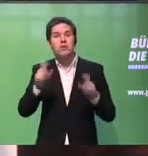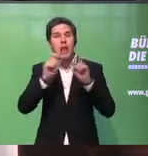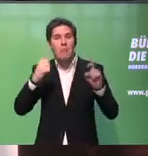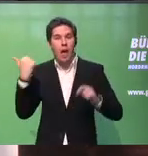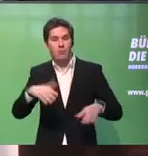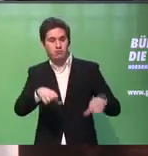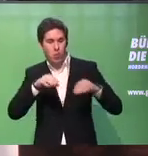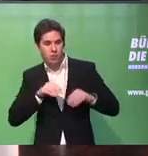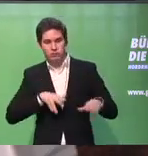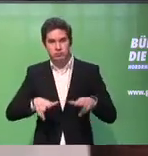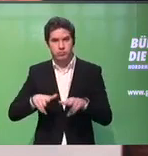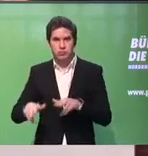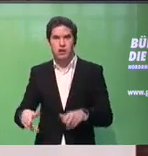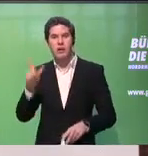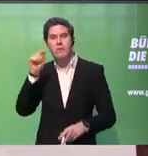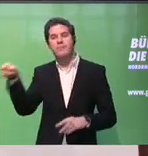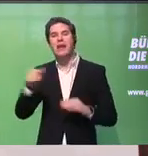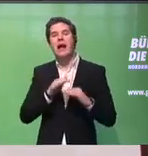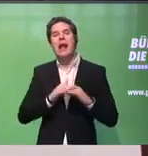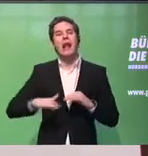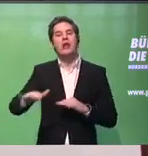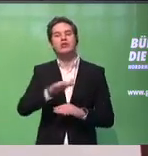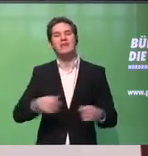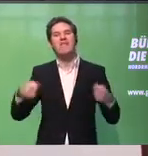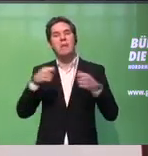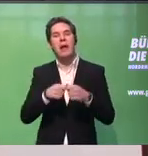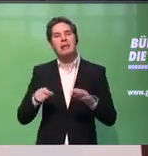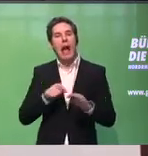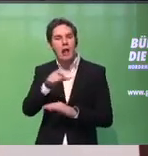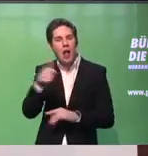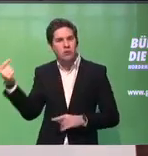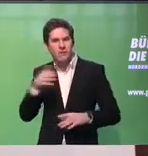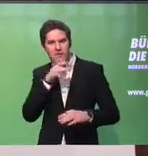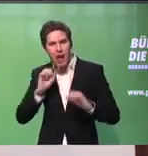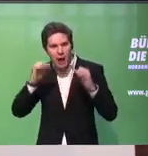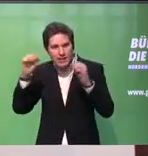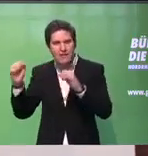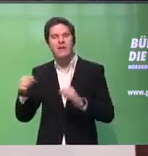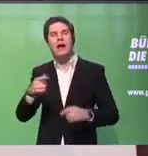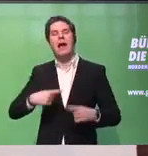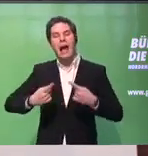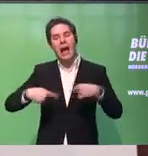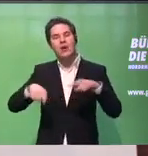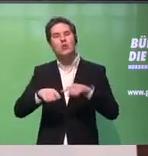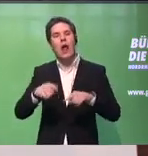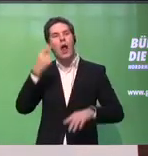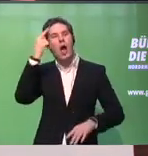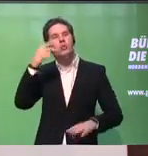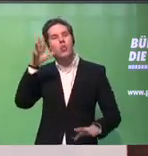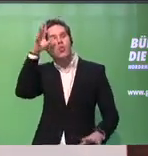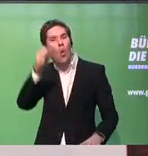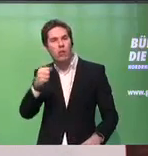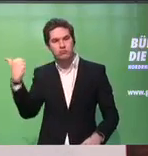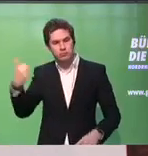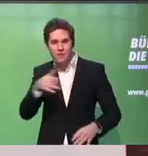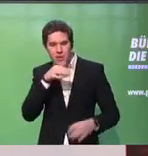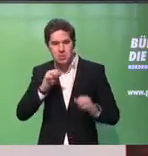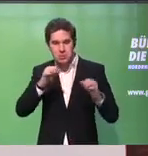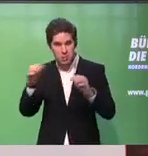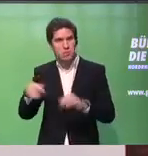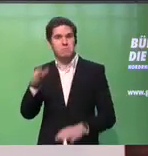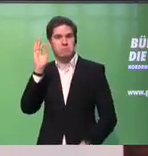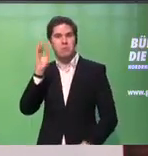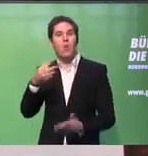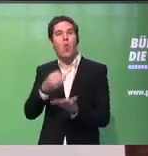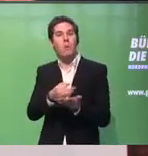bewegen, engagiert in dem Landschaftsverband Rheinland und im Regionalrat Köln, auch immer kommunalpolitisch sehr aktiv, hier im